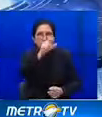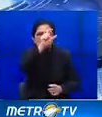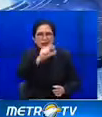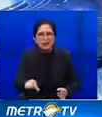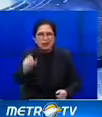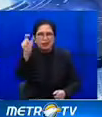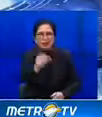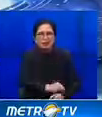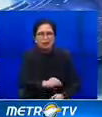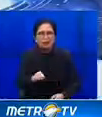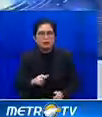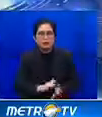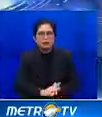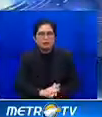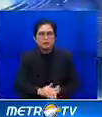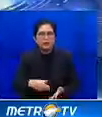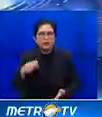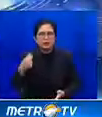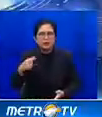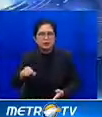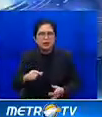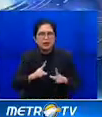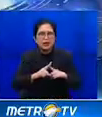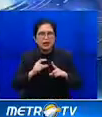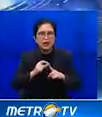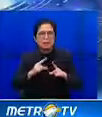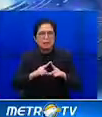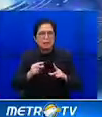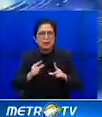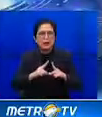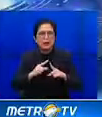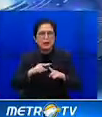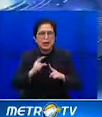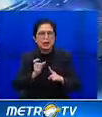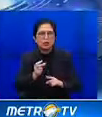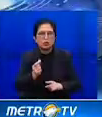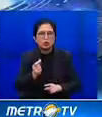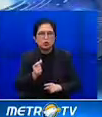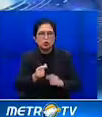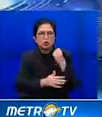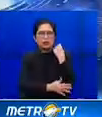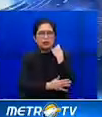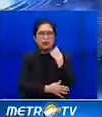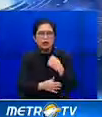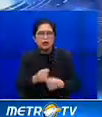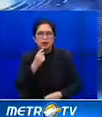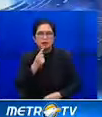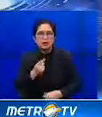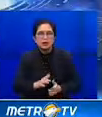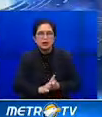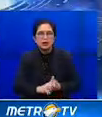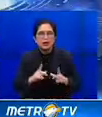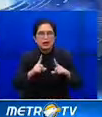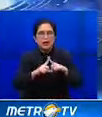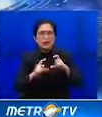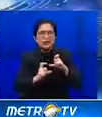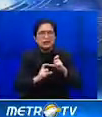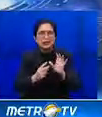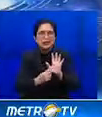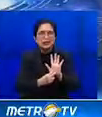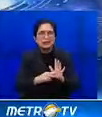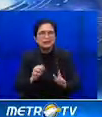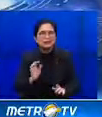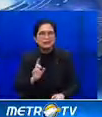Kementerian pendayagunaan Aparatur Negara dan Reformasi birokrasi kembali mengingatkan ASN untuk tidak nekad pergi ke luar daerah termasuk